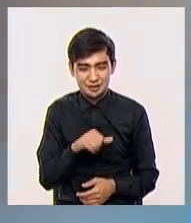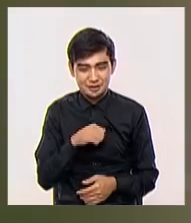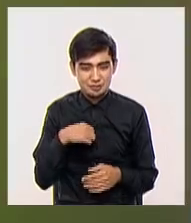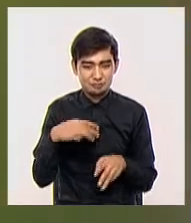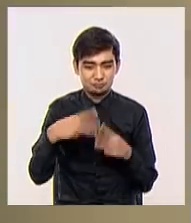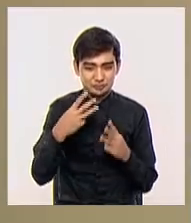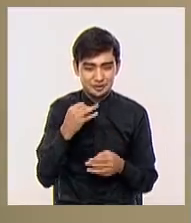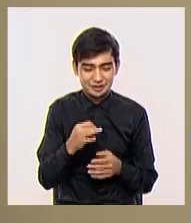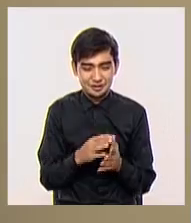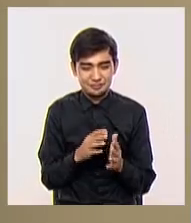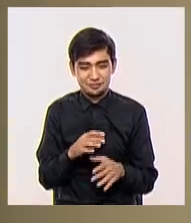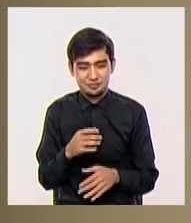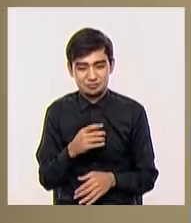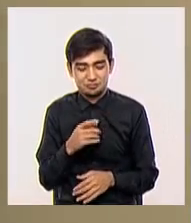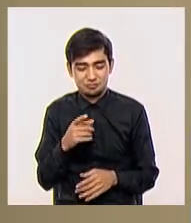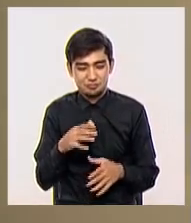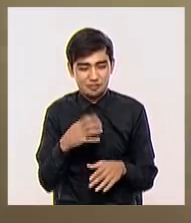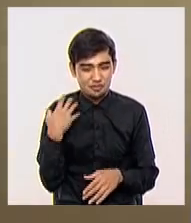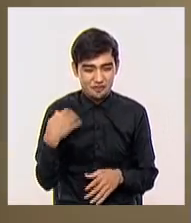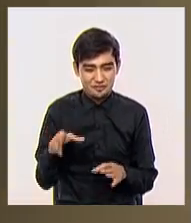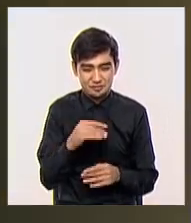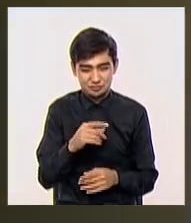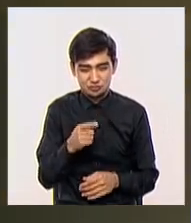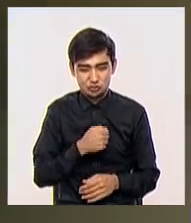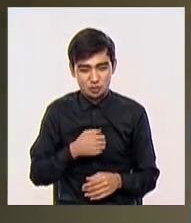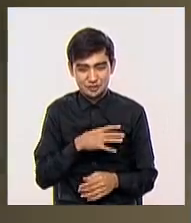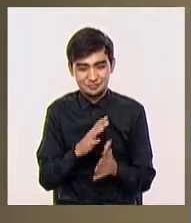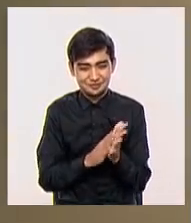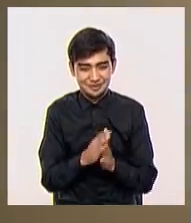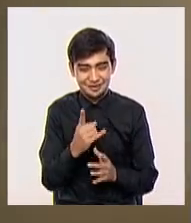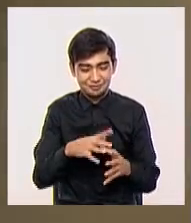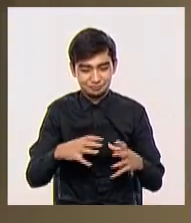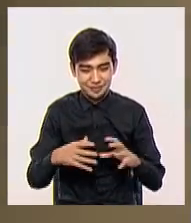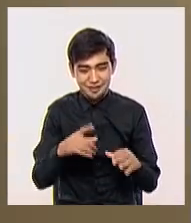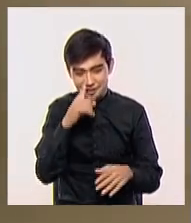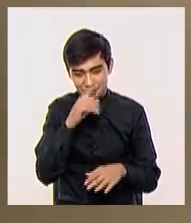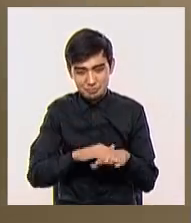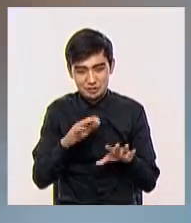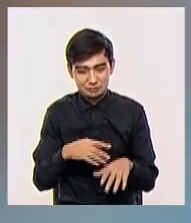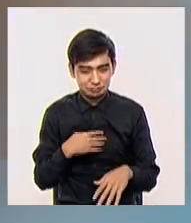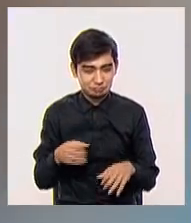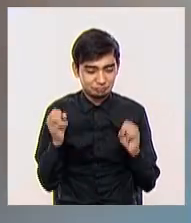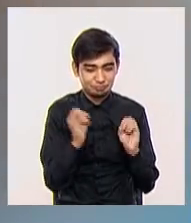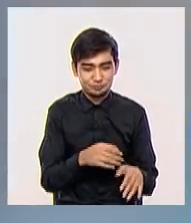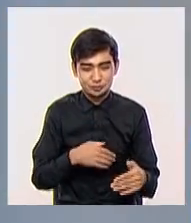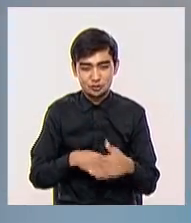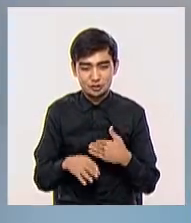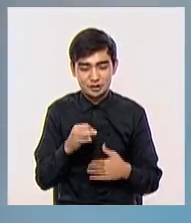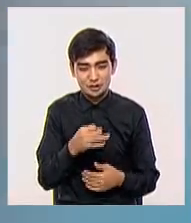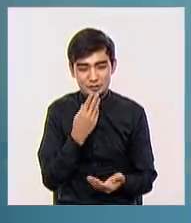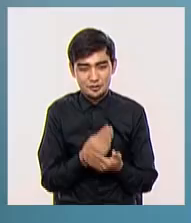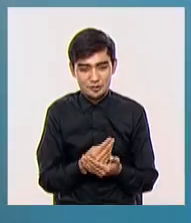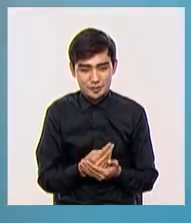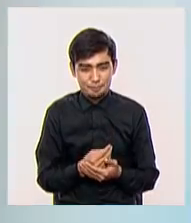видеоға түсіріп, шенеуніктерге үндеу жасады. Ызаланған жігіт ақырында 3 бума шөпті әкімдіктің алдына тастап кеткен. Міндетін